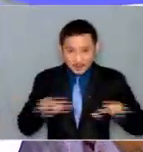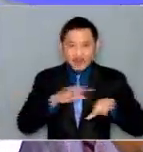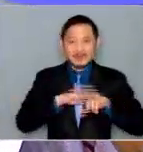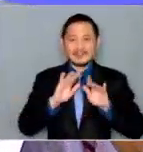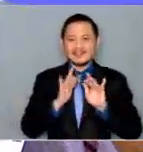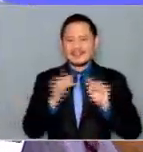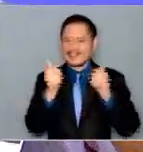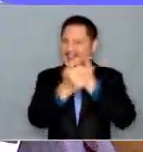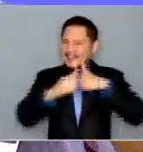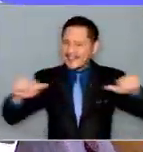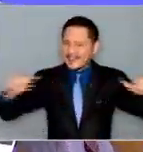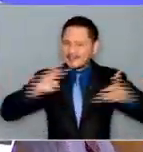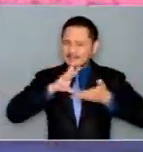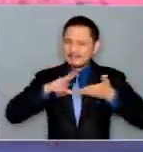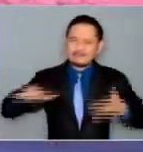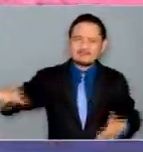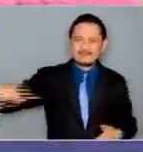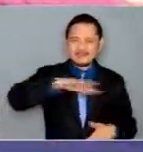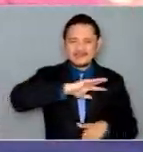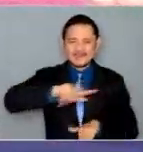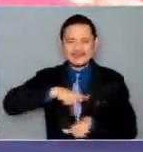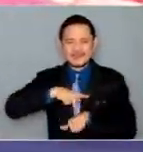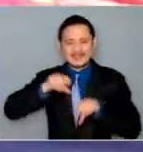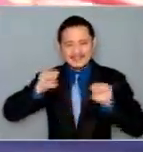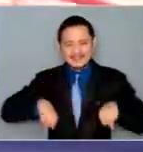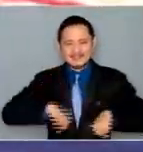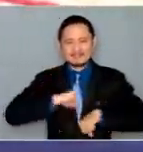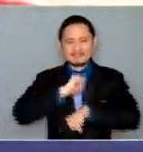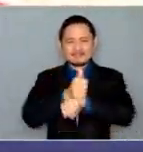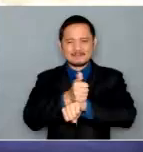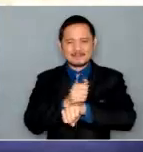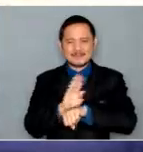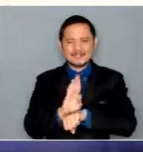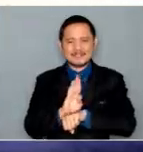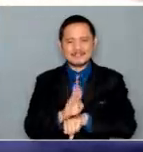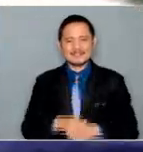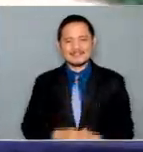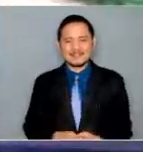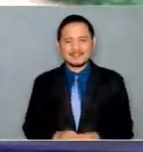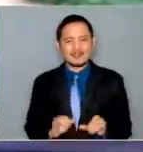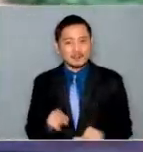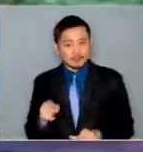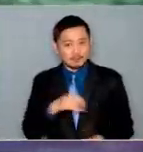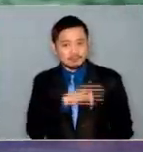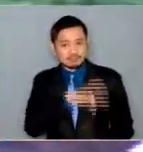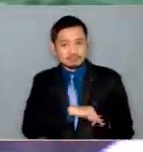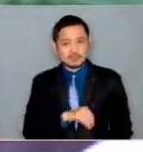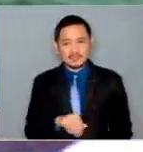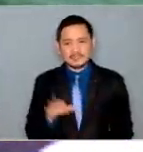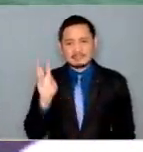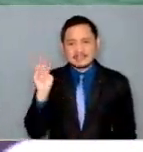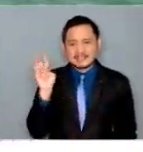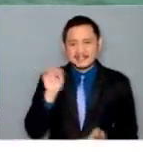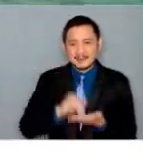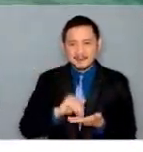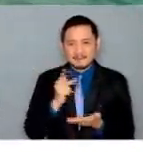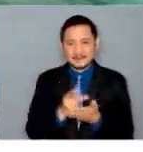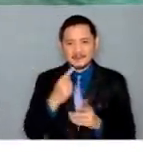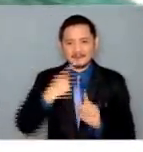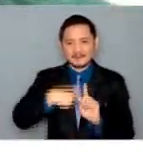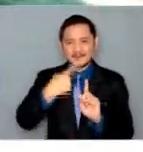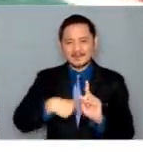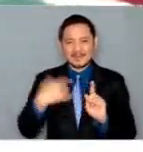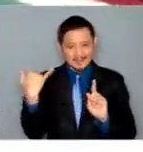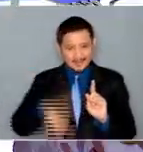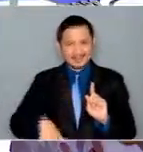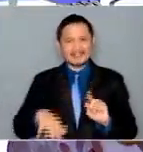saan sulok ng Pilipinas dahil nga meron ng way. At ang mas maganda doon, kumikita siya lang nasa 60,000 pesos per month. Yun ang pinakamaganda. Yun ang